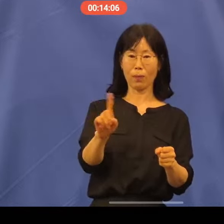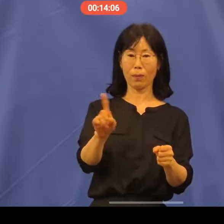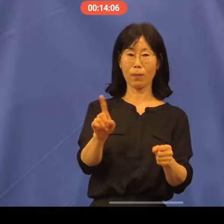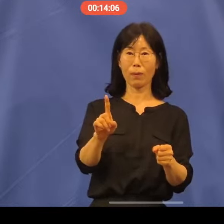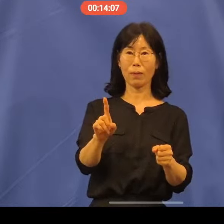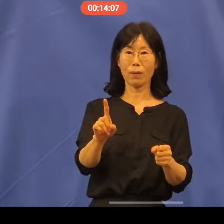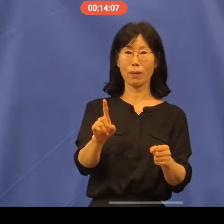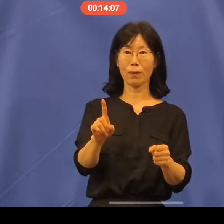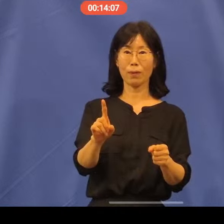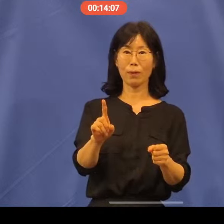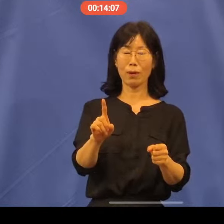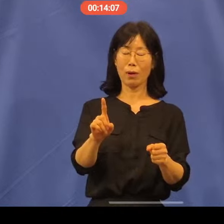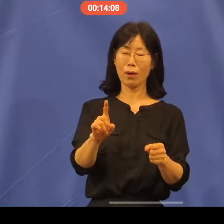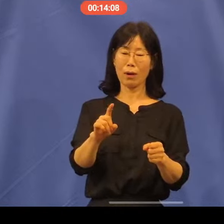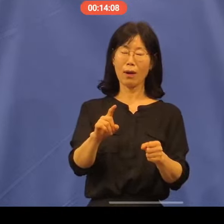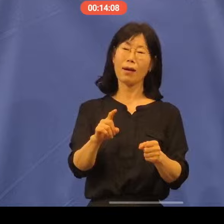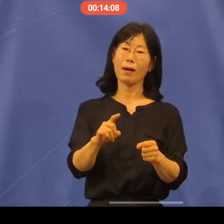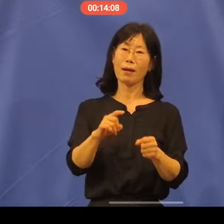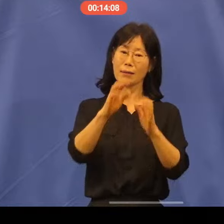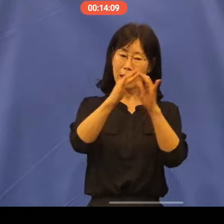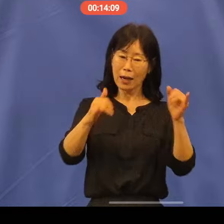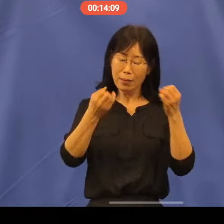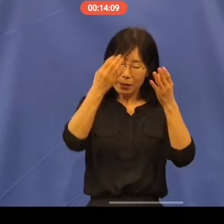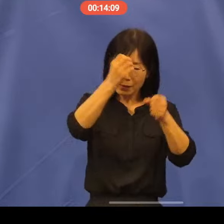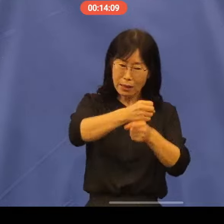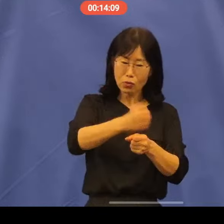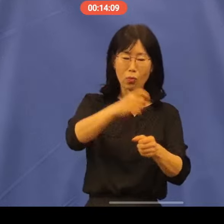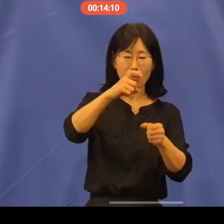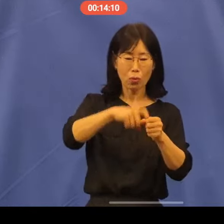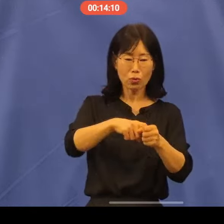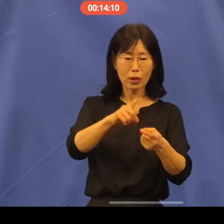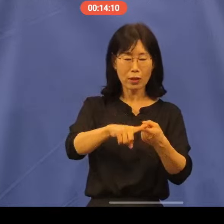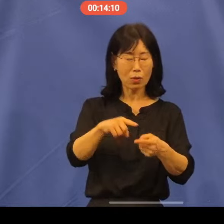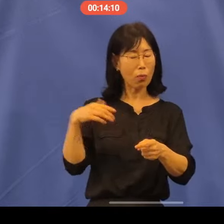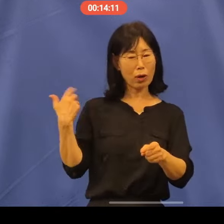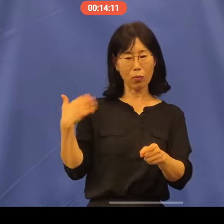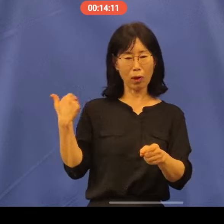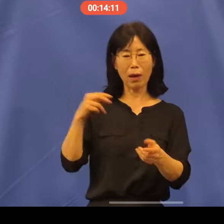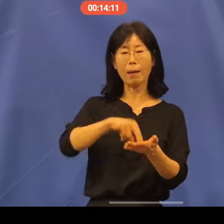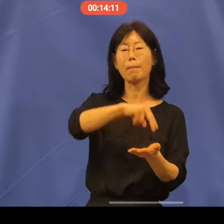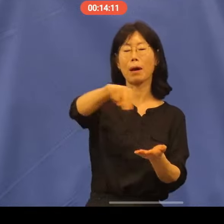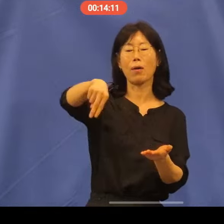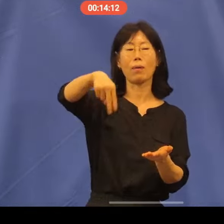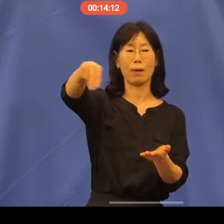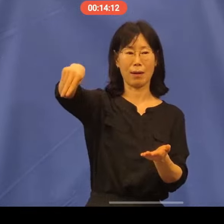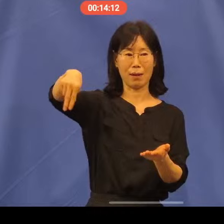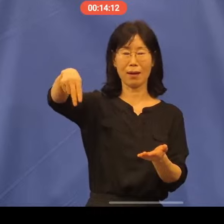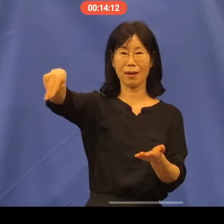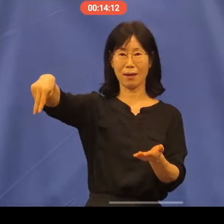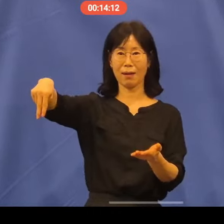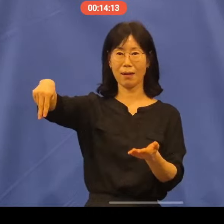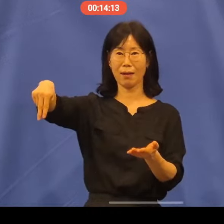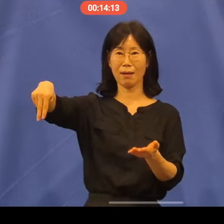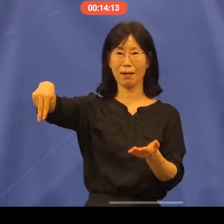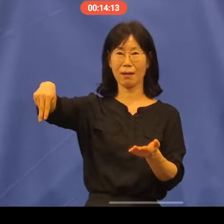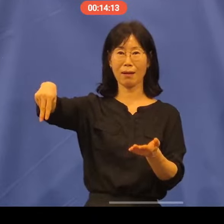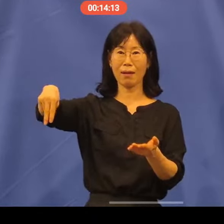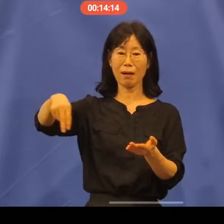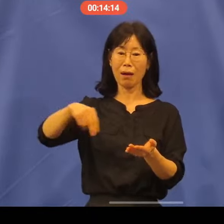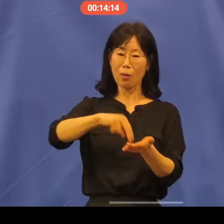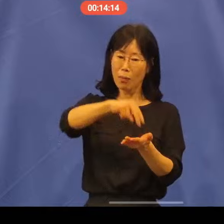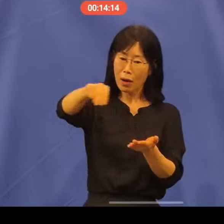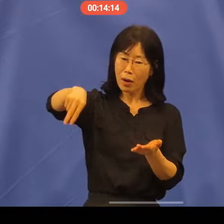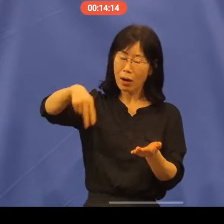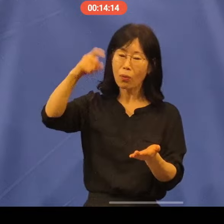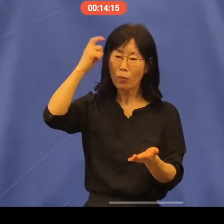이 목적을 모르면 혼란 속에 빠진다는 거예요. 여러분, 사람들이 방황하는 이유가 뭘까요? 자신의 근본을 모르는 겁니다. 내가